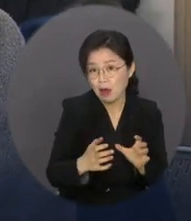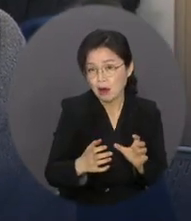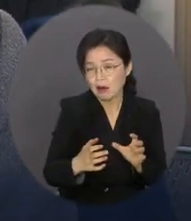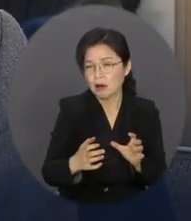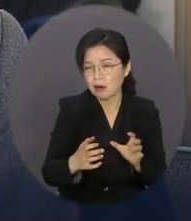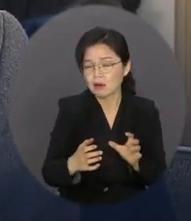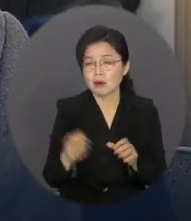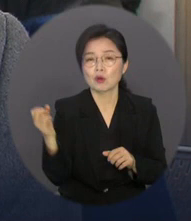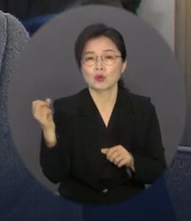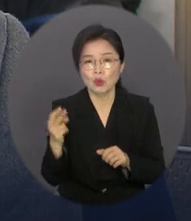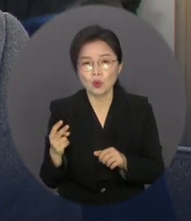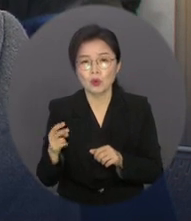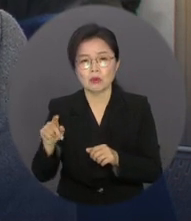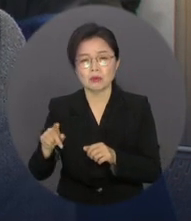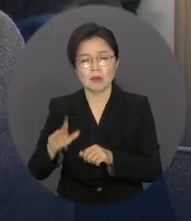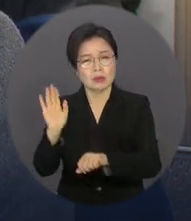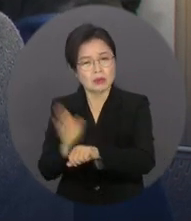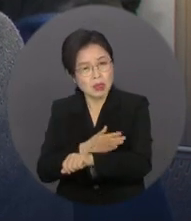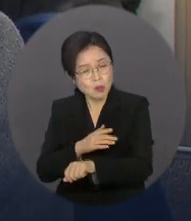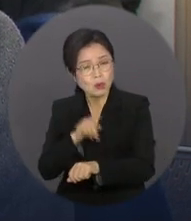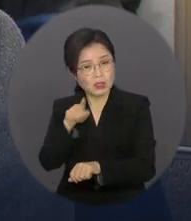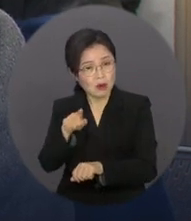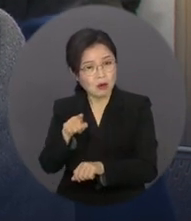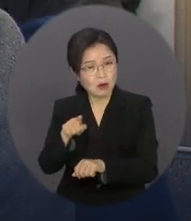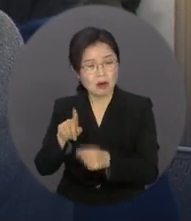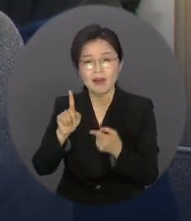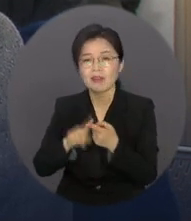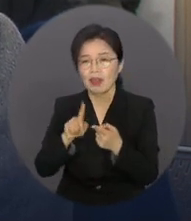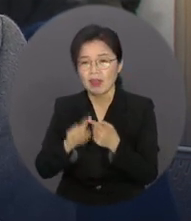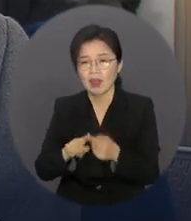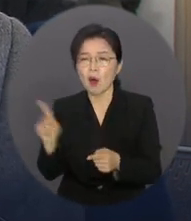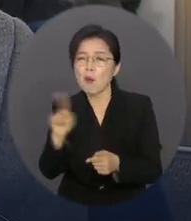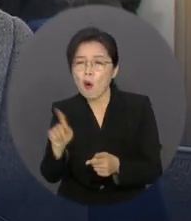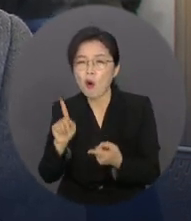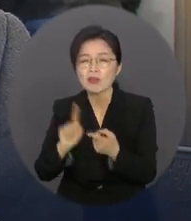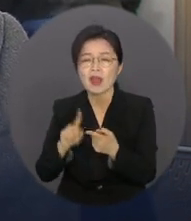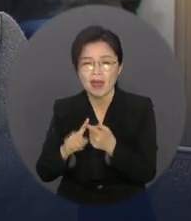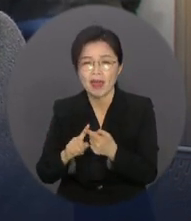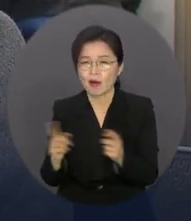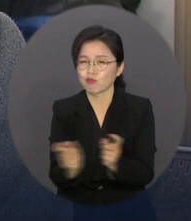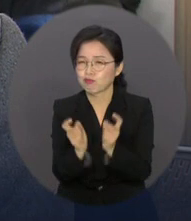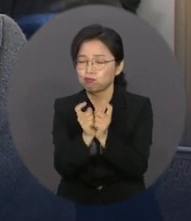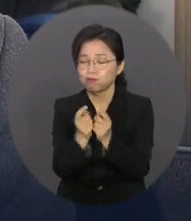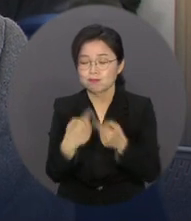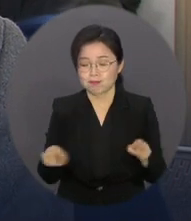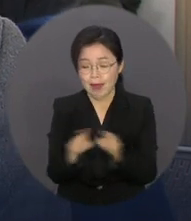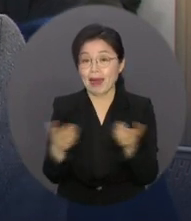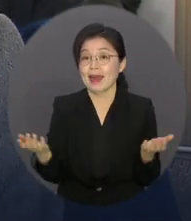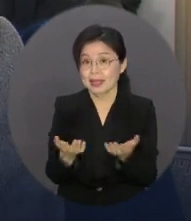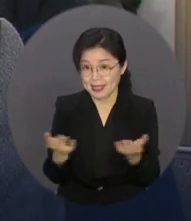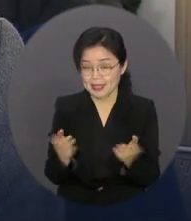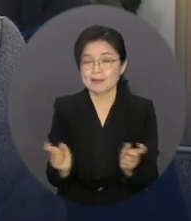발목만 잡지 말고 또 못하는 것은 지적하면서 싸우면서 일하고